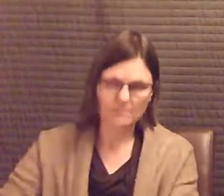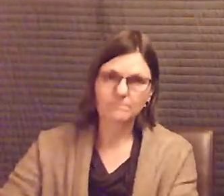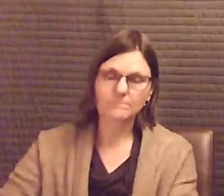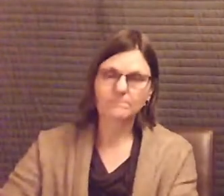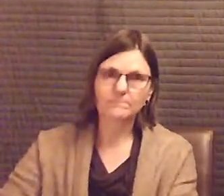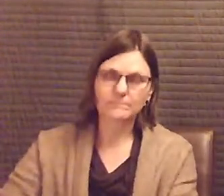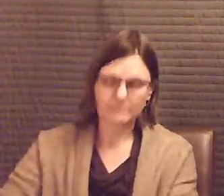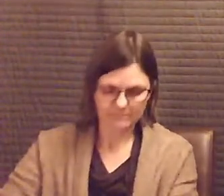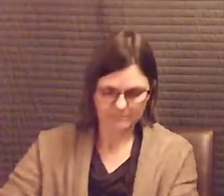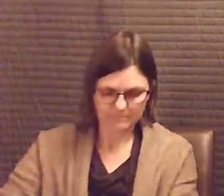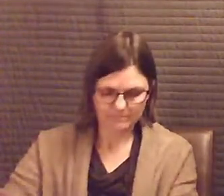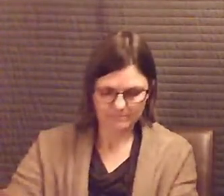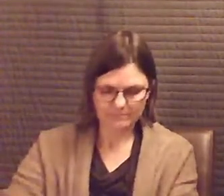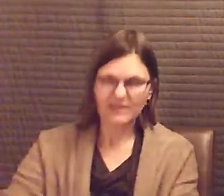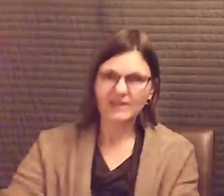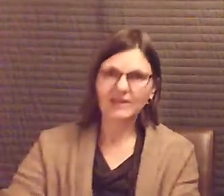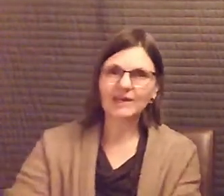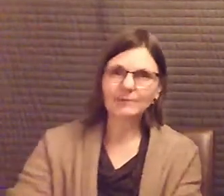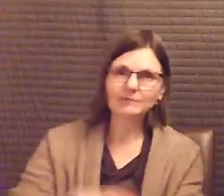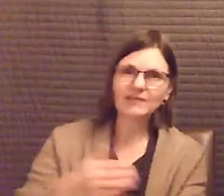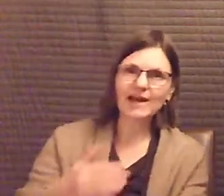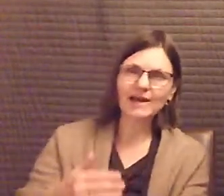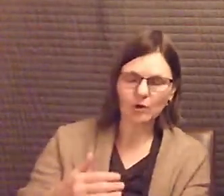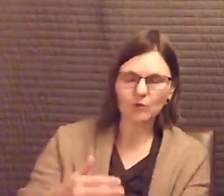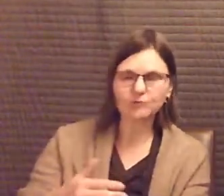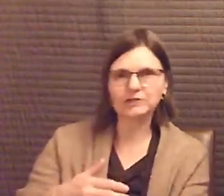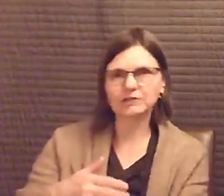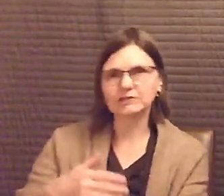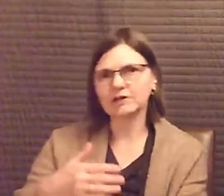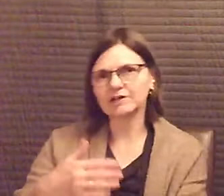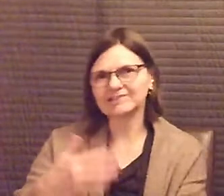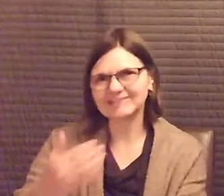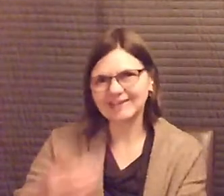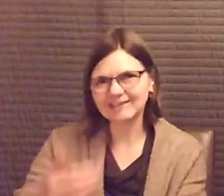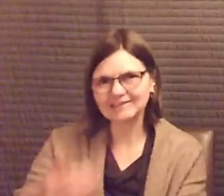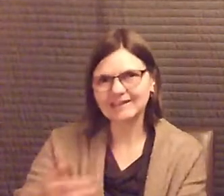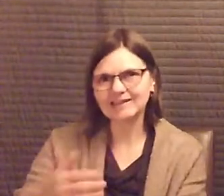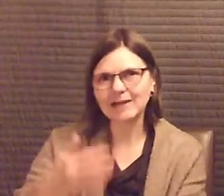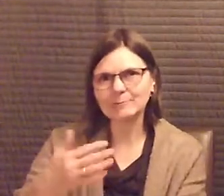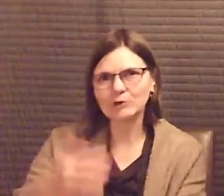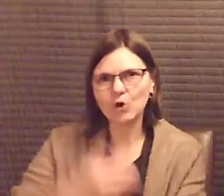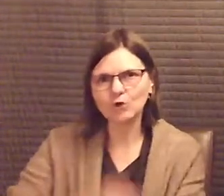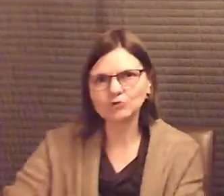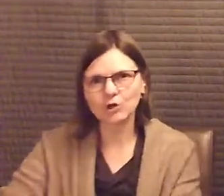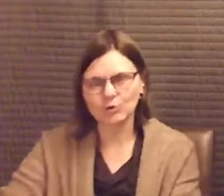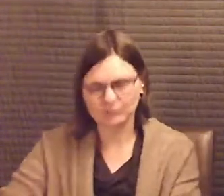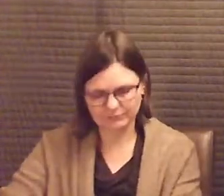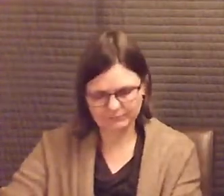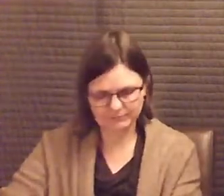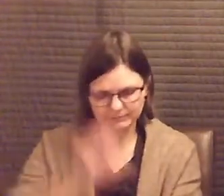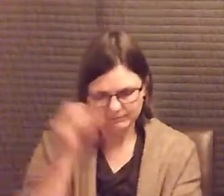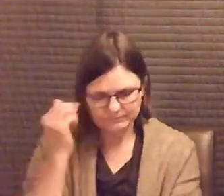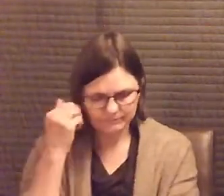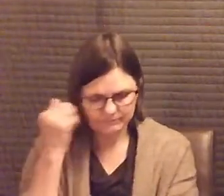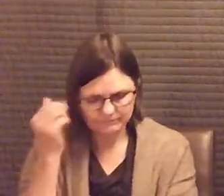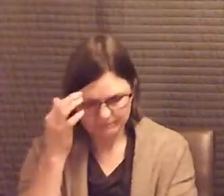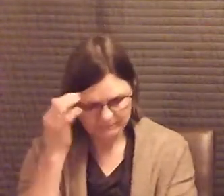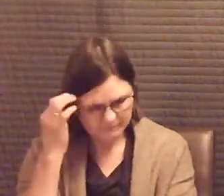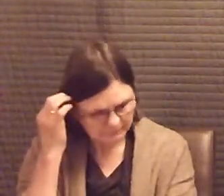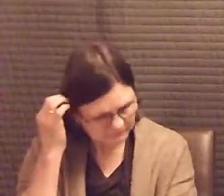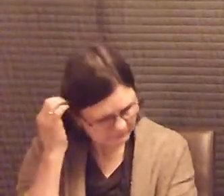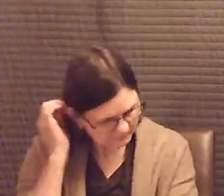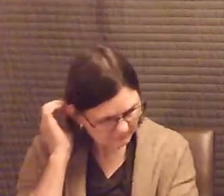iman angelique ik heb het vandaag over het slechte ding namelijk ongeloof en de church